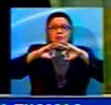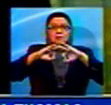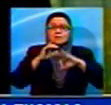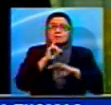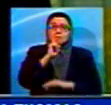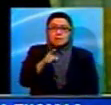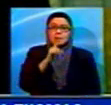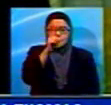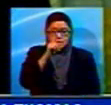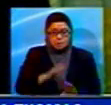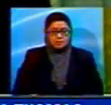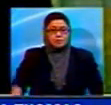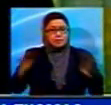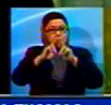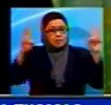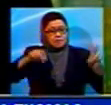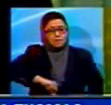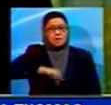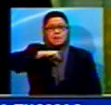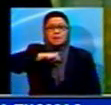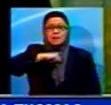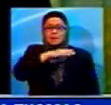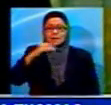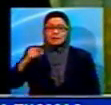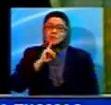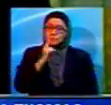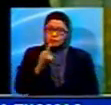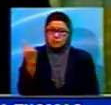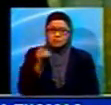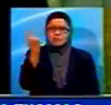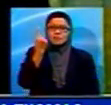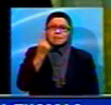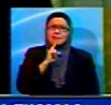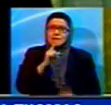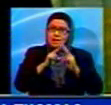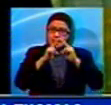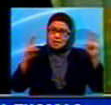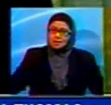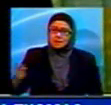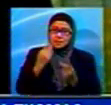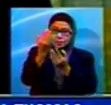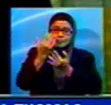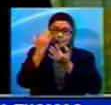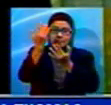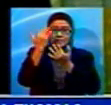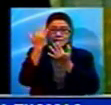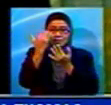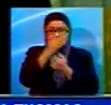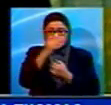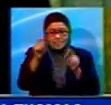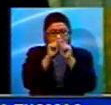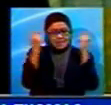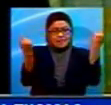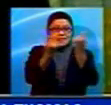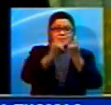amat membanggakan er dan sesuatu yang sangat dinanti-nantikan A dan pasukan